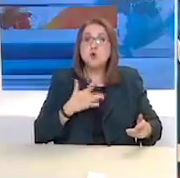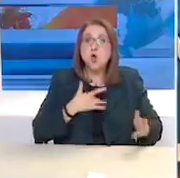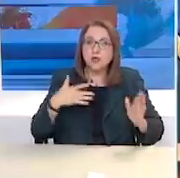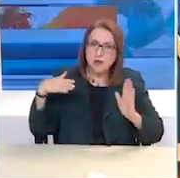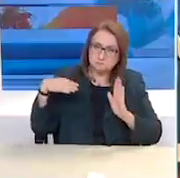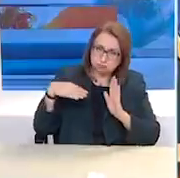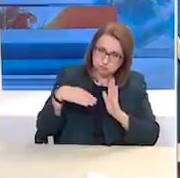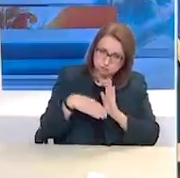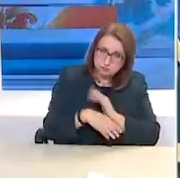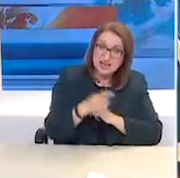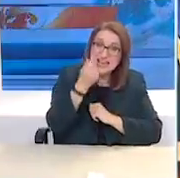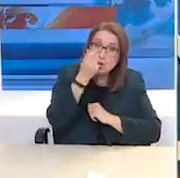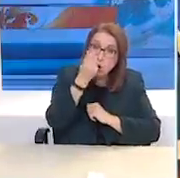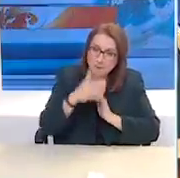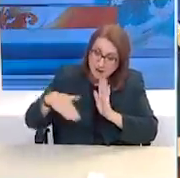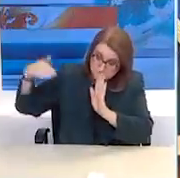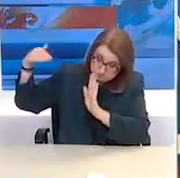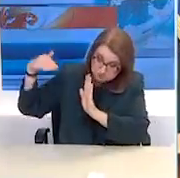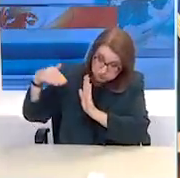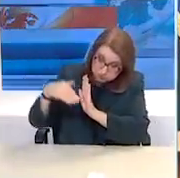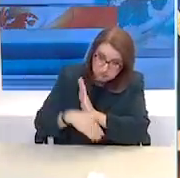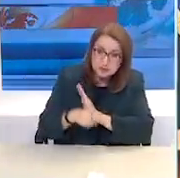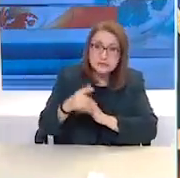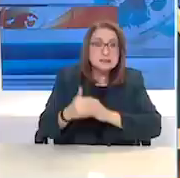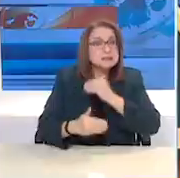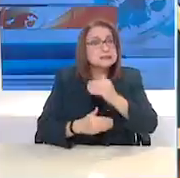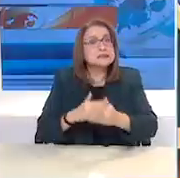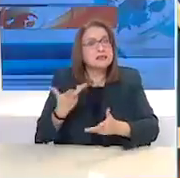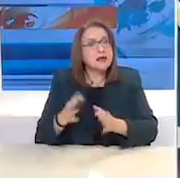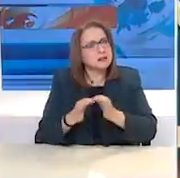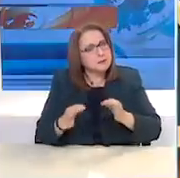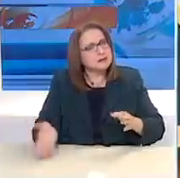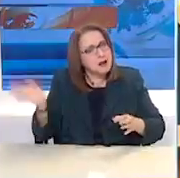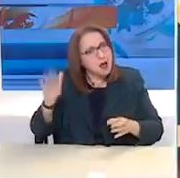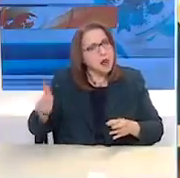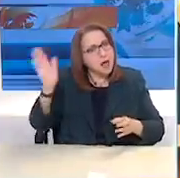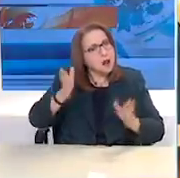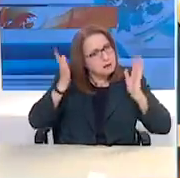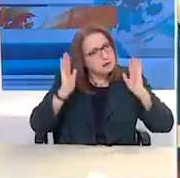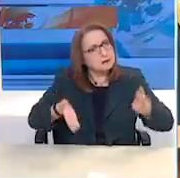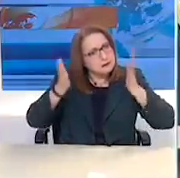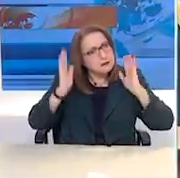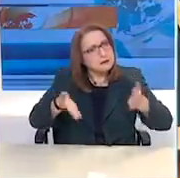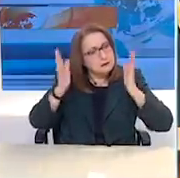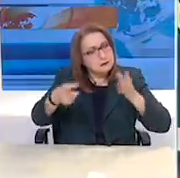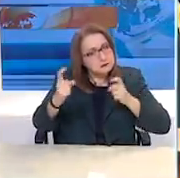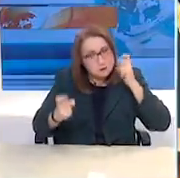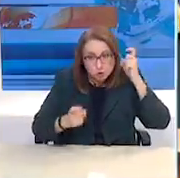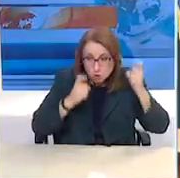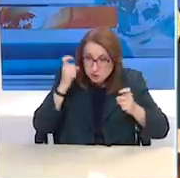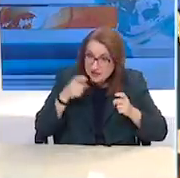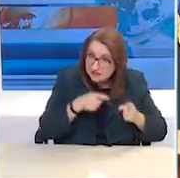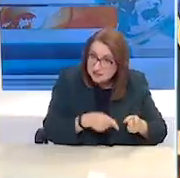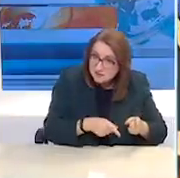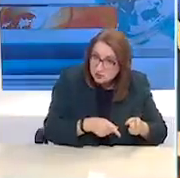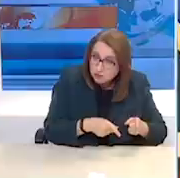μέτρων? Αρκούν μόνο τα αριθμητικά δεδομένα, μηδενικά κρούσματα, για να εισηγηθείτε άρση των μέτρων, ή σας προβληματίζει το γεγονός